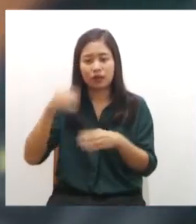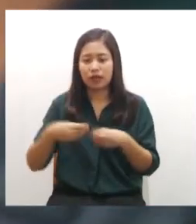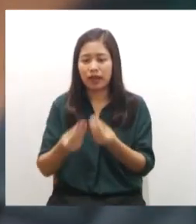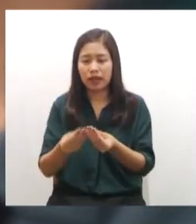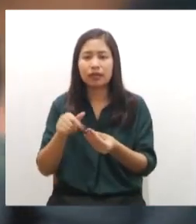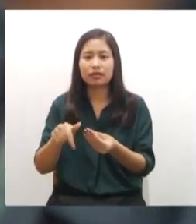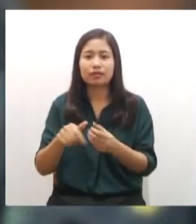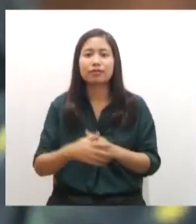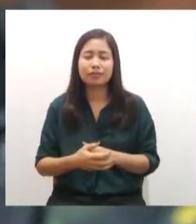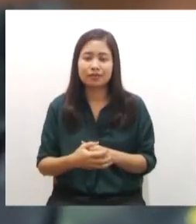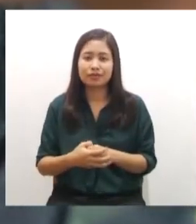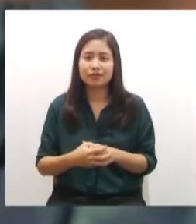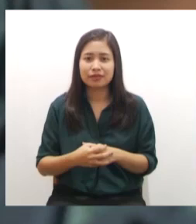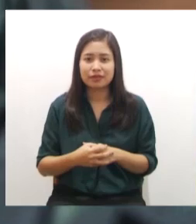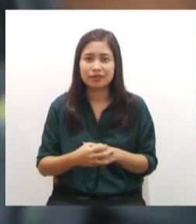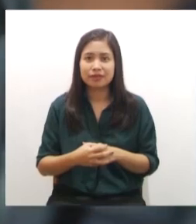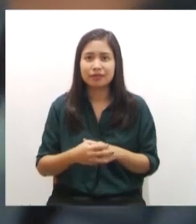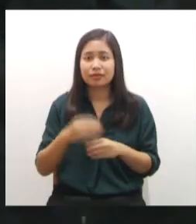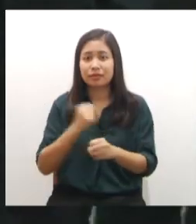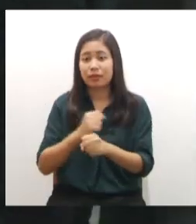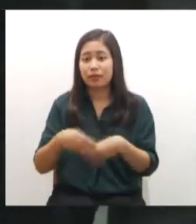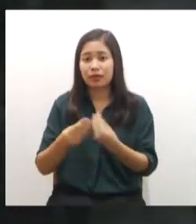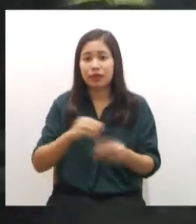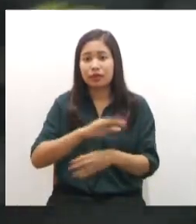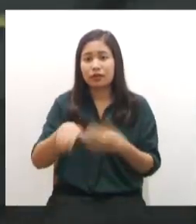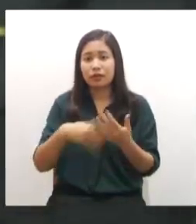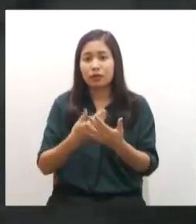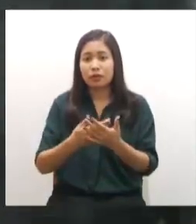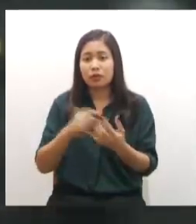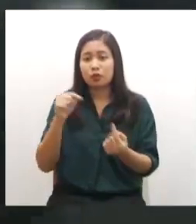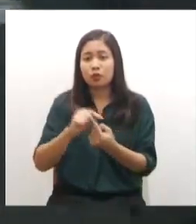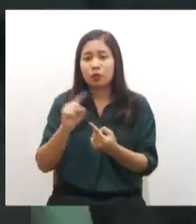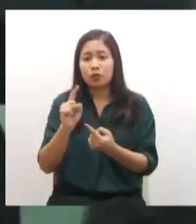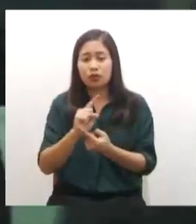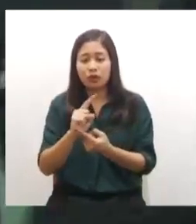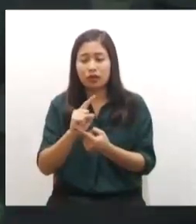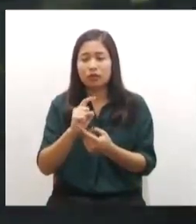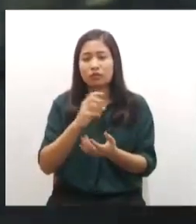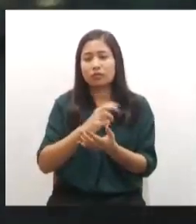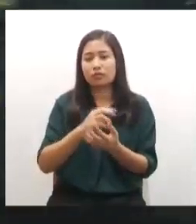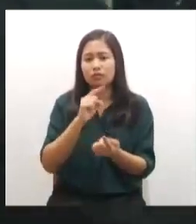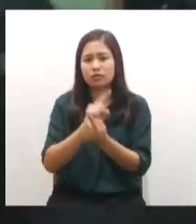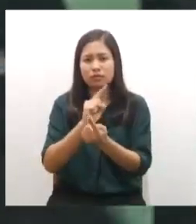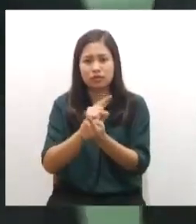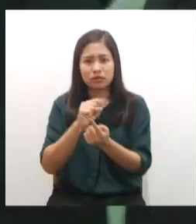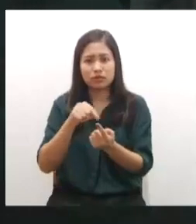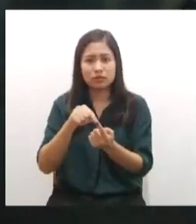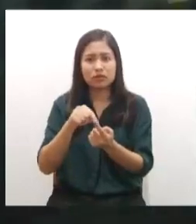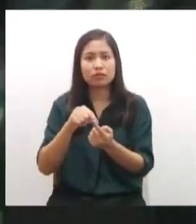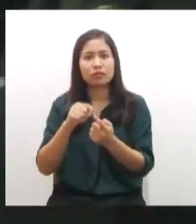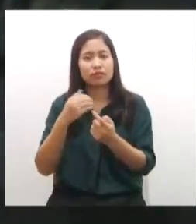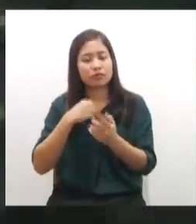ารทำให้เราได้เรียนรู้เกี่ยวกับวิชาทหารในด้านระเบียบวินั